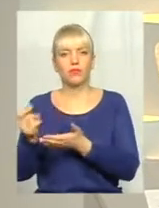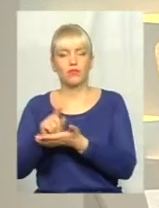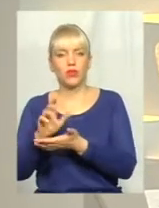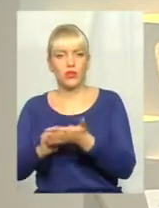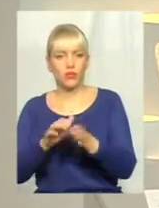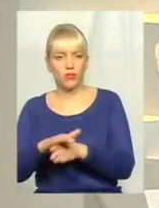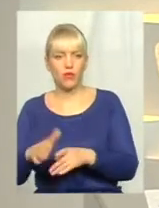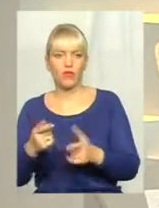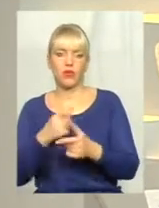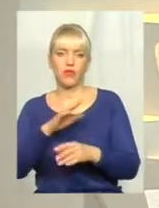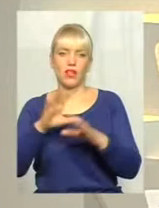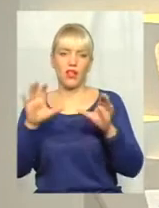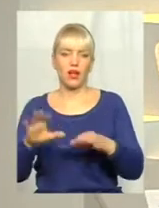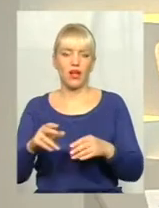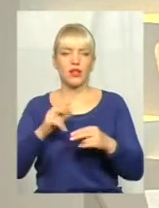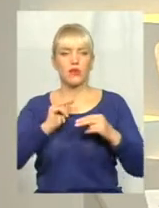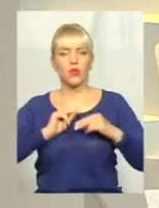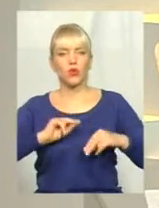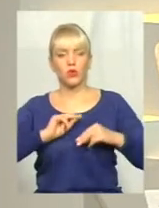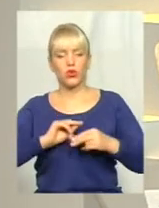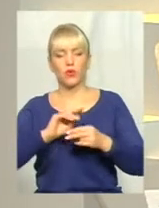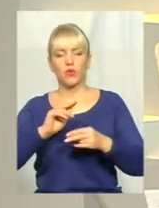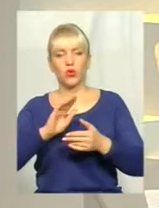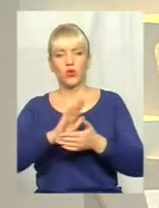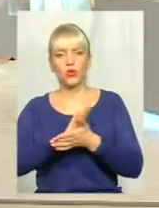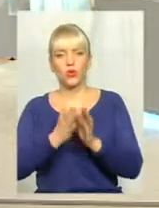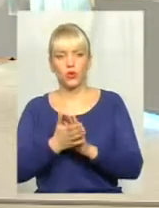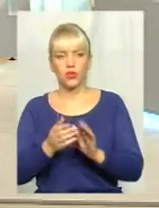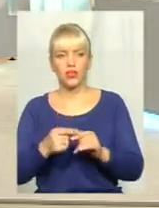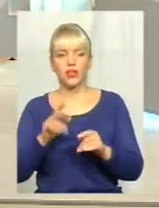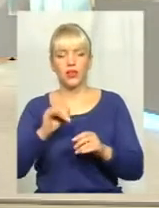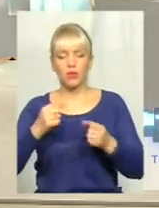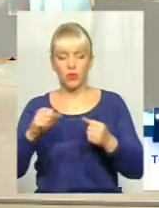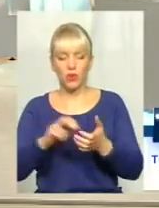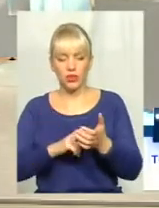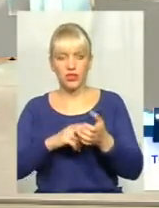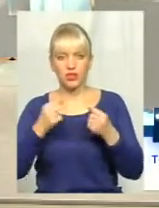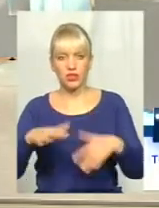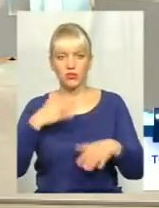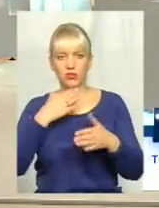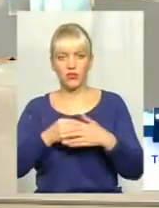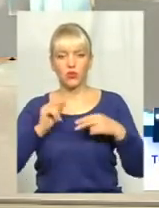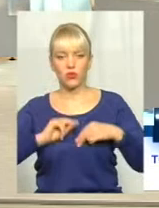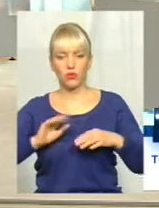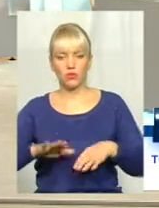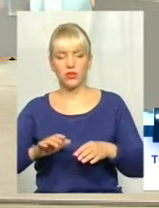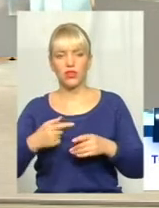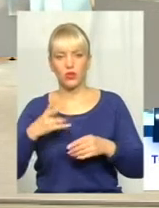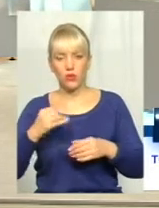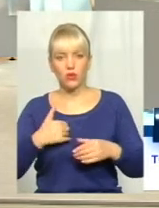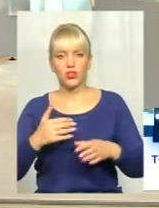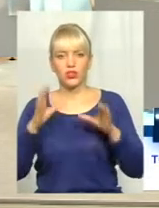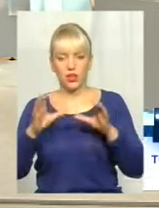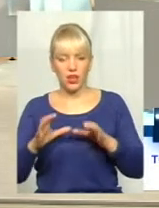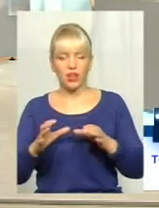або працює по трудовій угоді і боїться втратити своє робоче місце, але хоче отримувати зарплату легально, вона